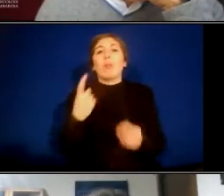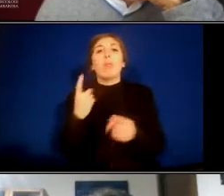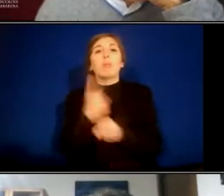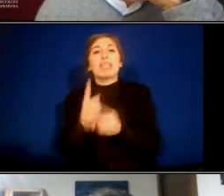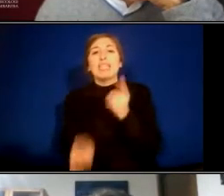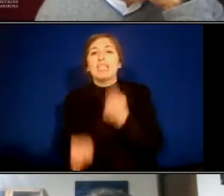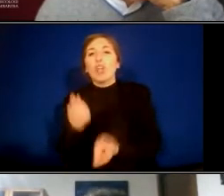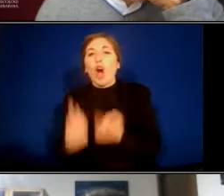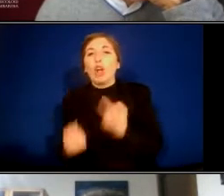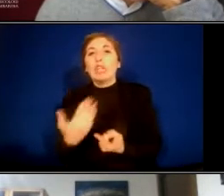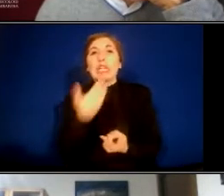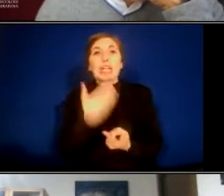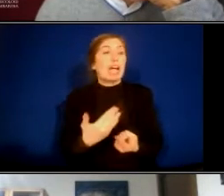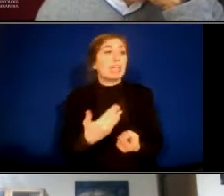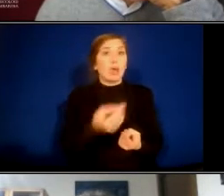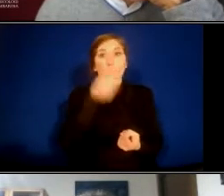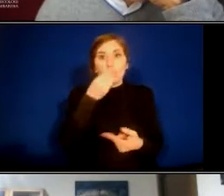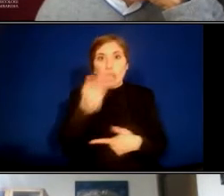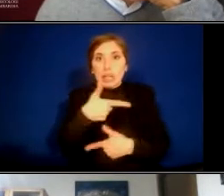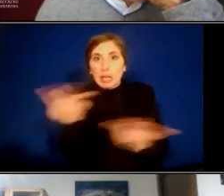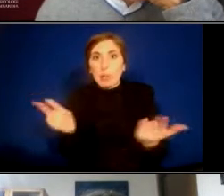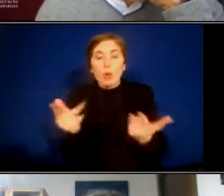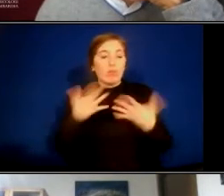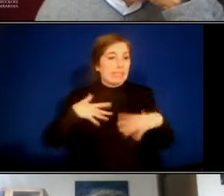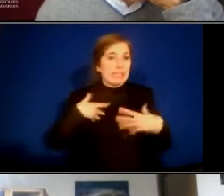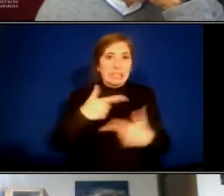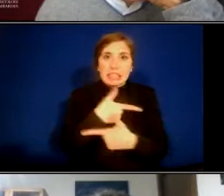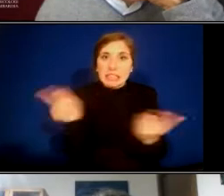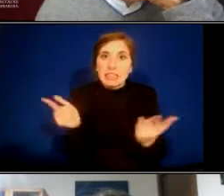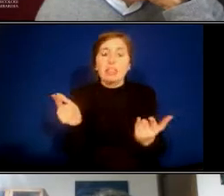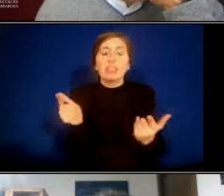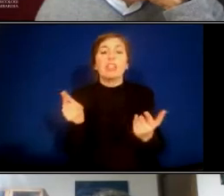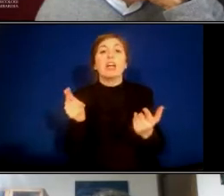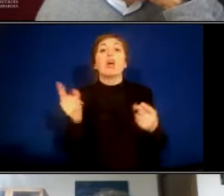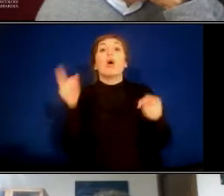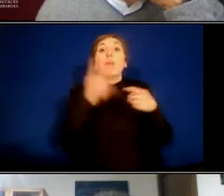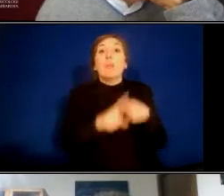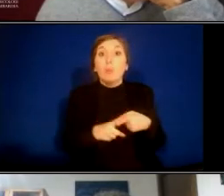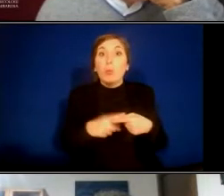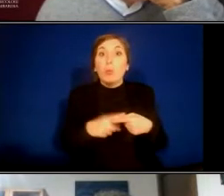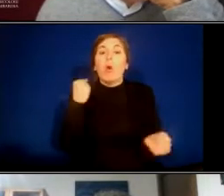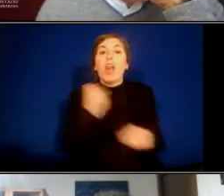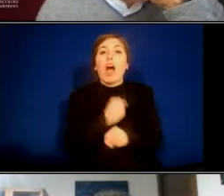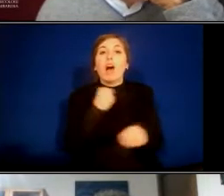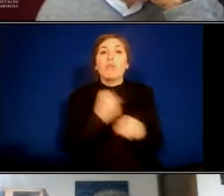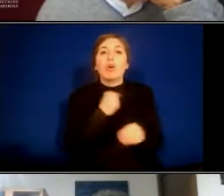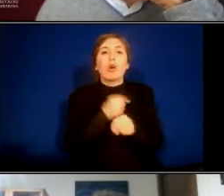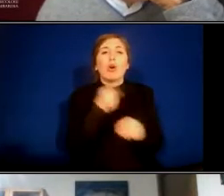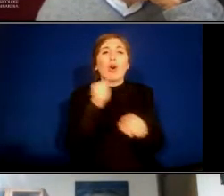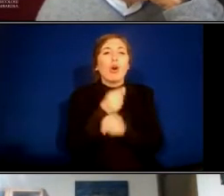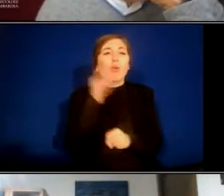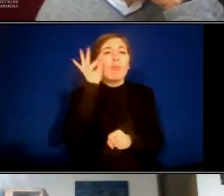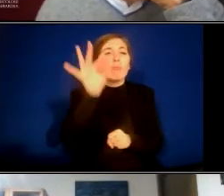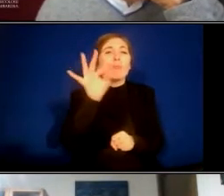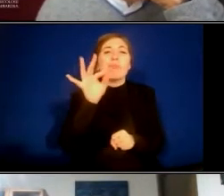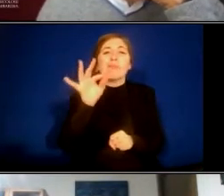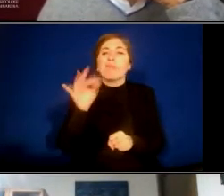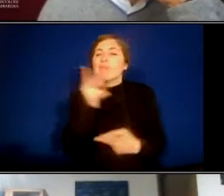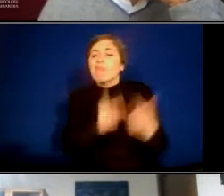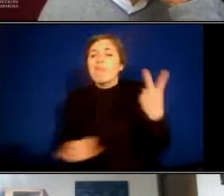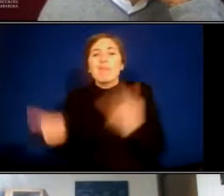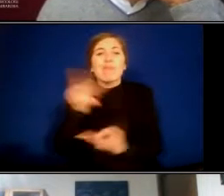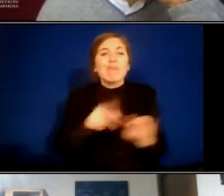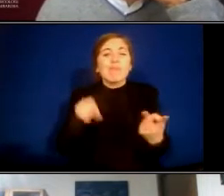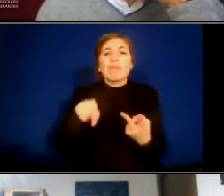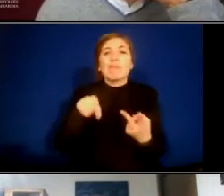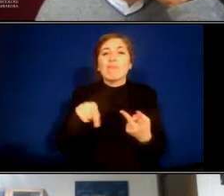prodotti alimentari, l'abbigliamento, tra l'altro attraverso un lavoro di recupero fatto proprio e